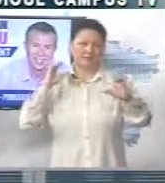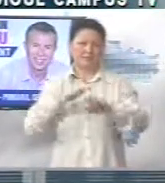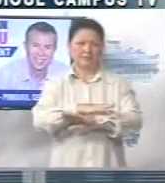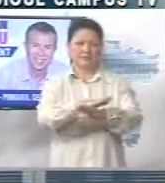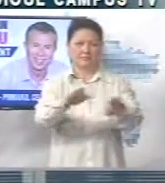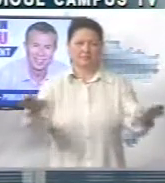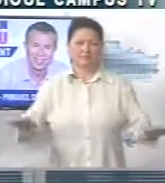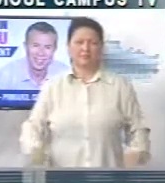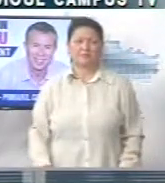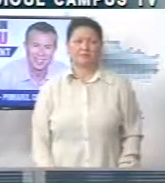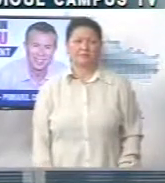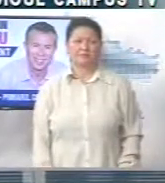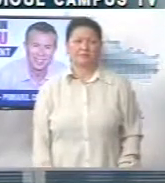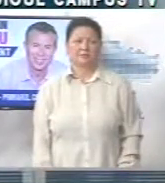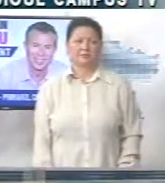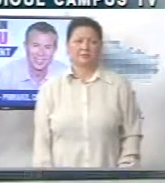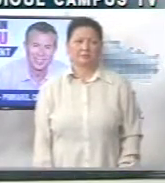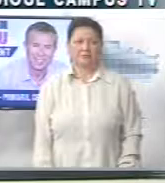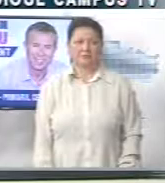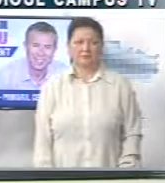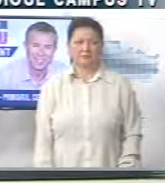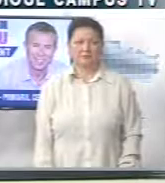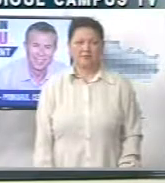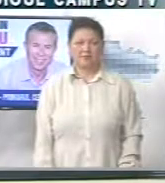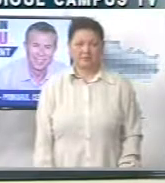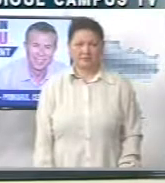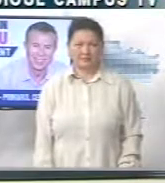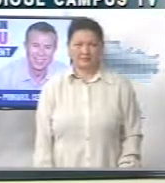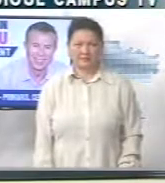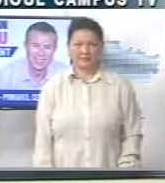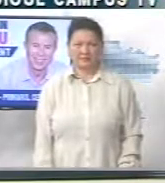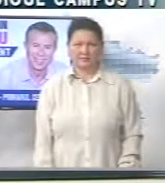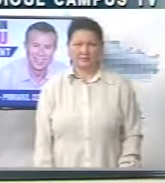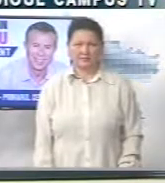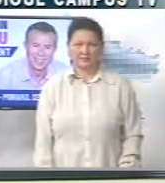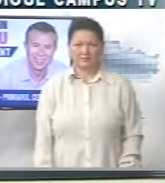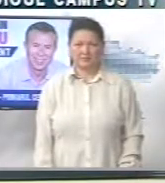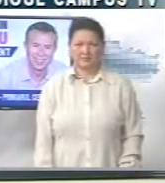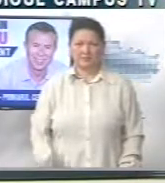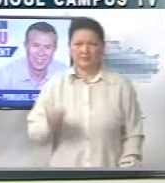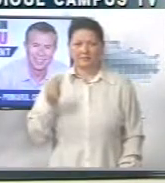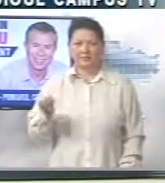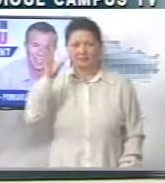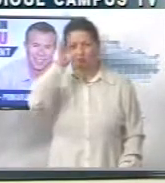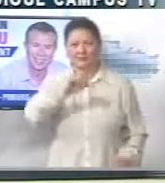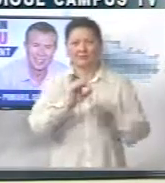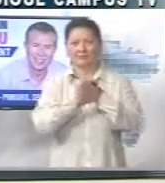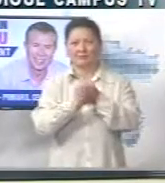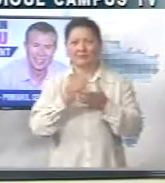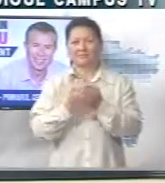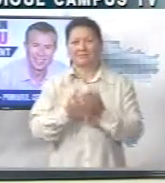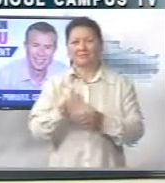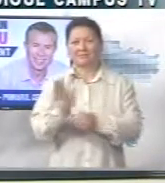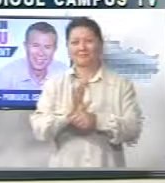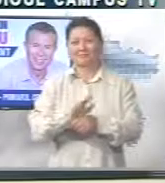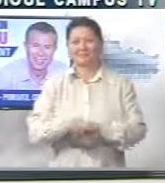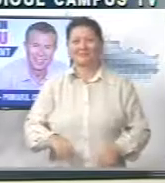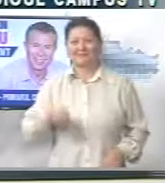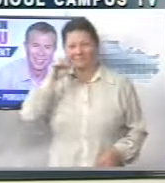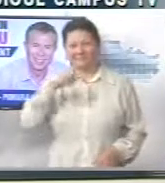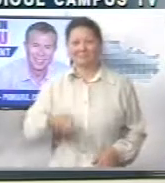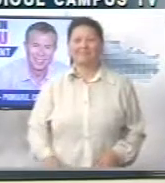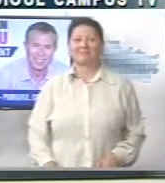cerințe. Avem câteva mesaje venite din partea telespectatorilor. Bună seara, felicitări pentru emisiune. Acest om